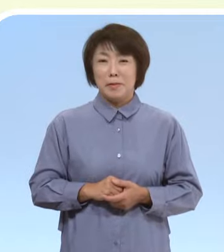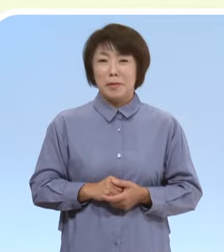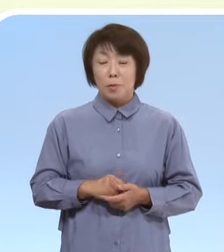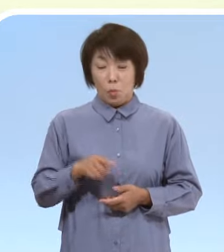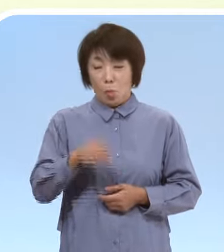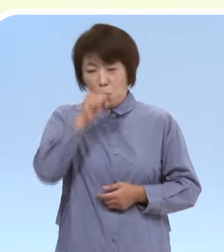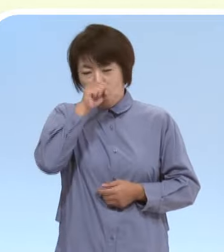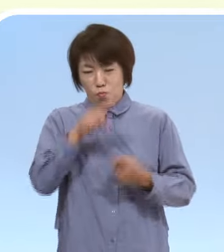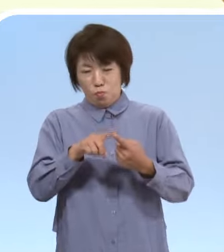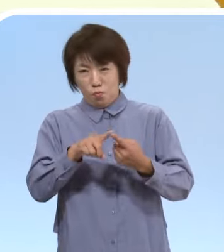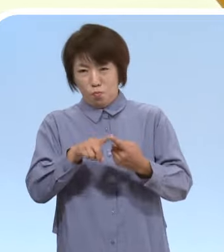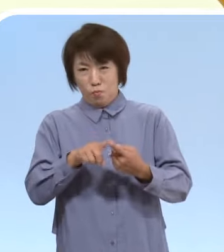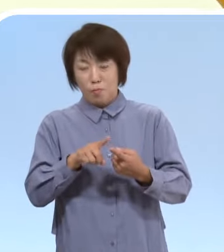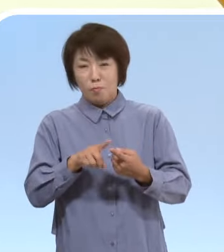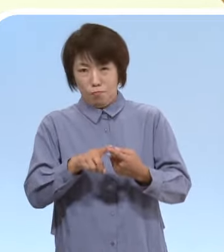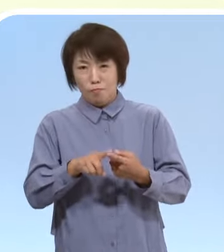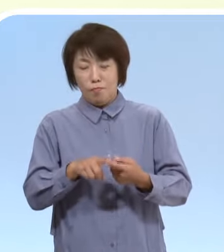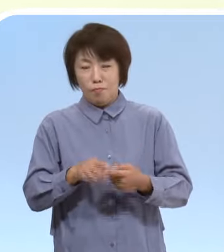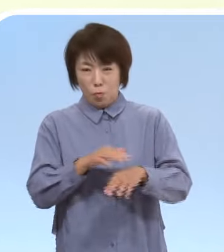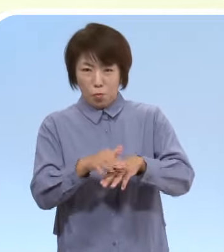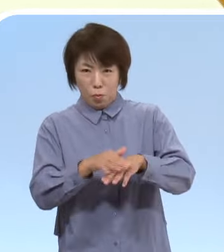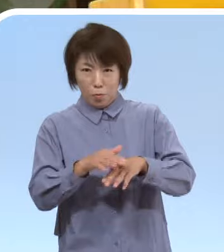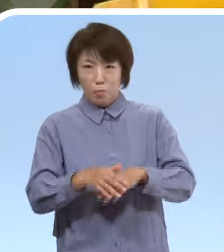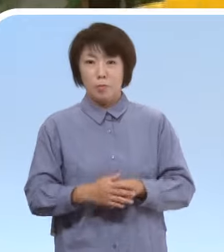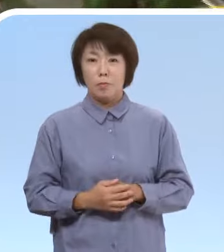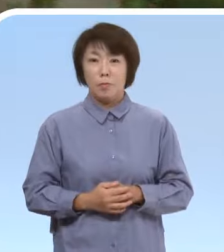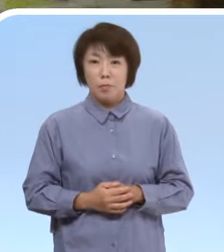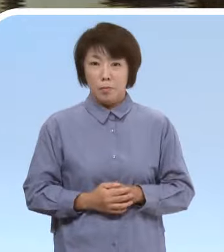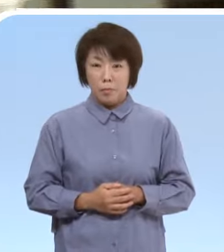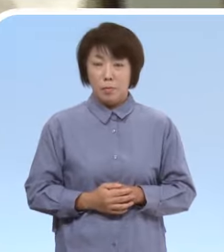ですか、 いい感じですか、あ、上手、